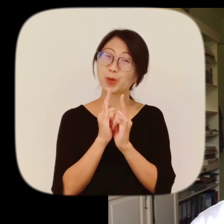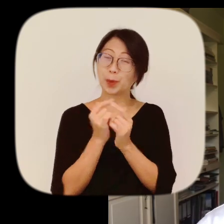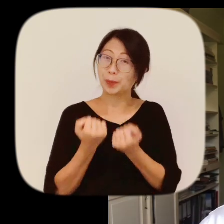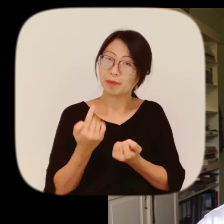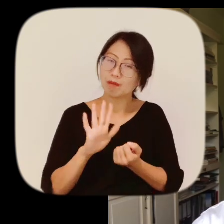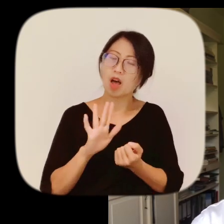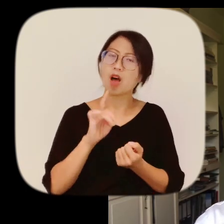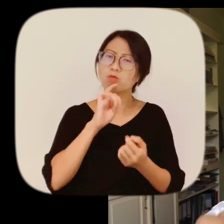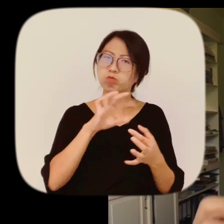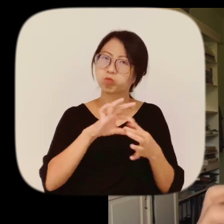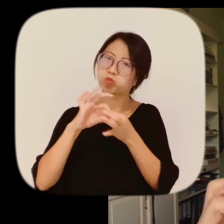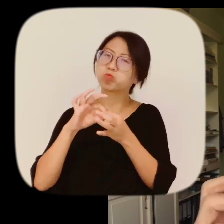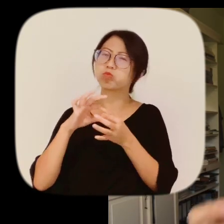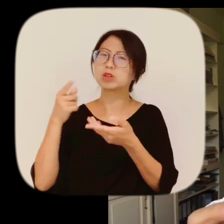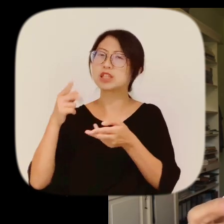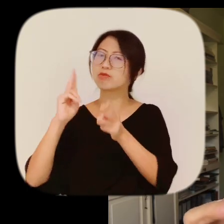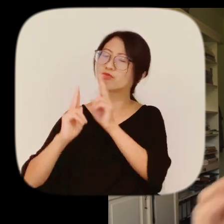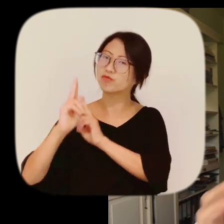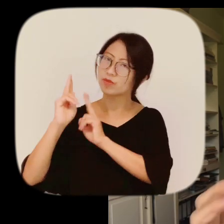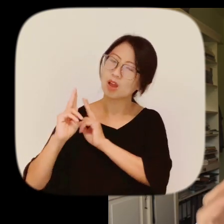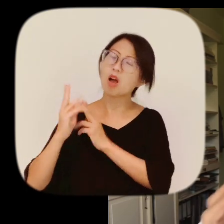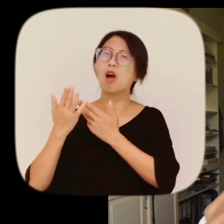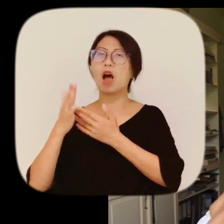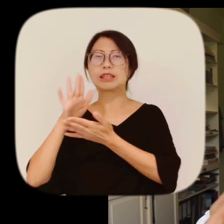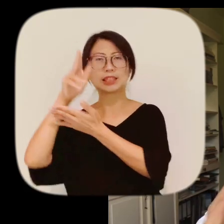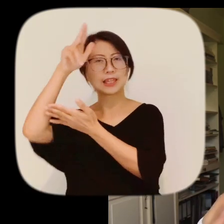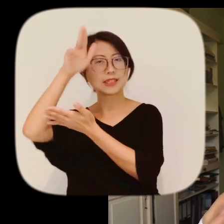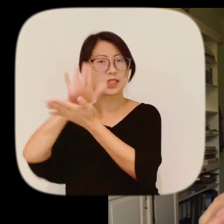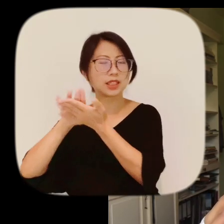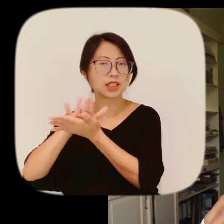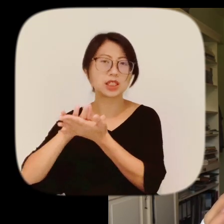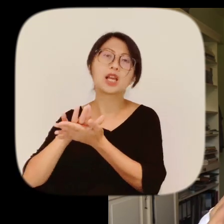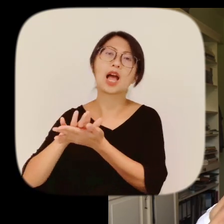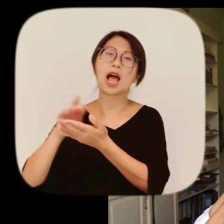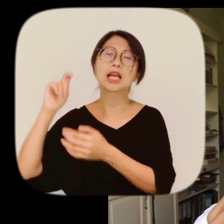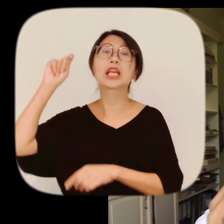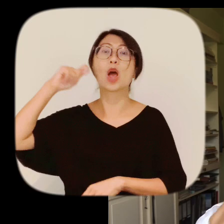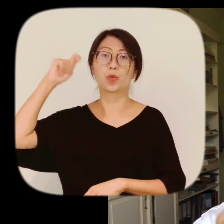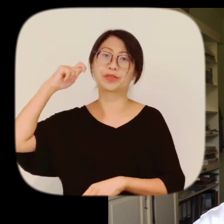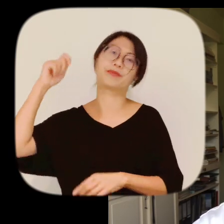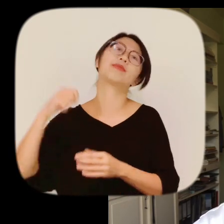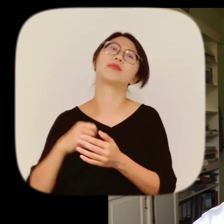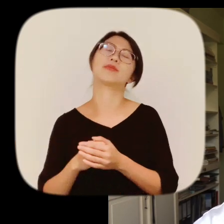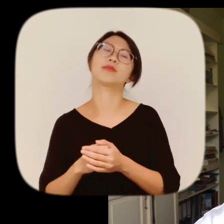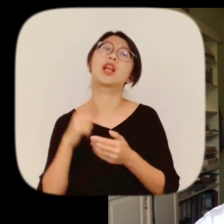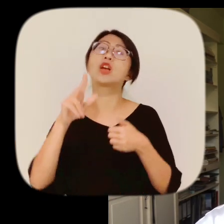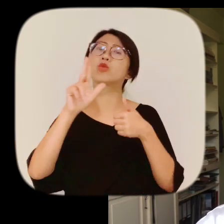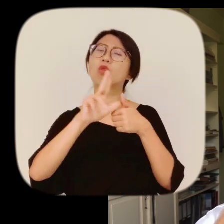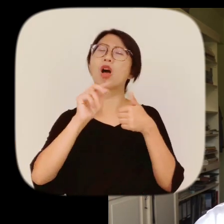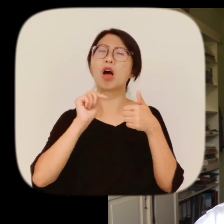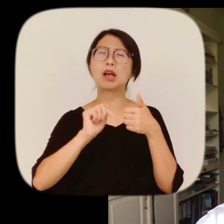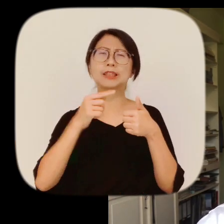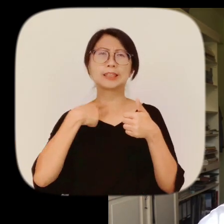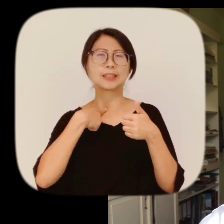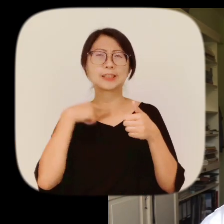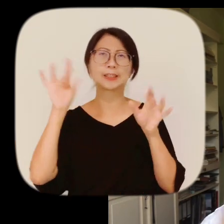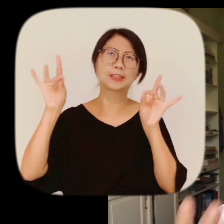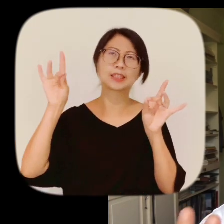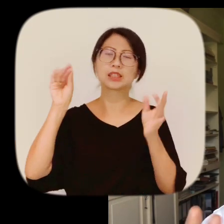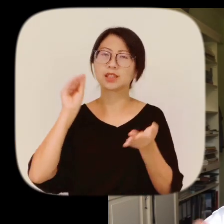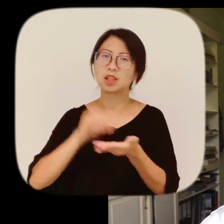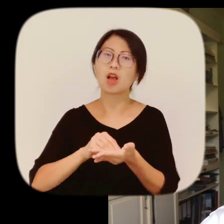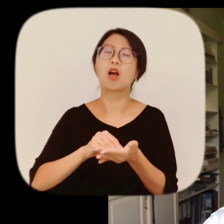境因为小说里面的主角他要做一些重要的人生抉择是因为当时